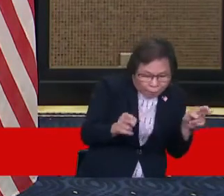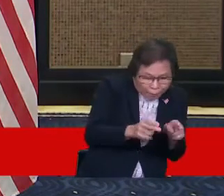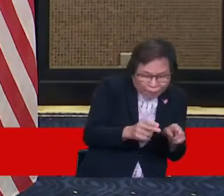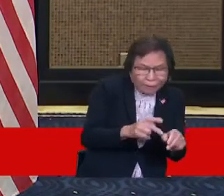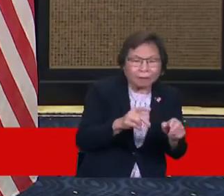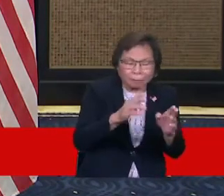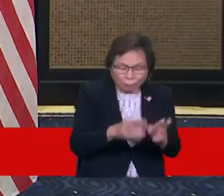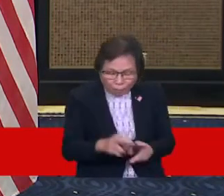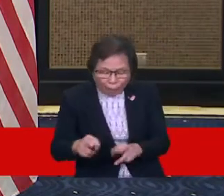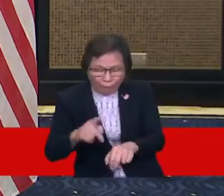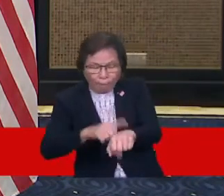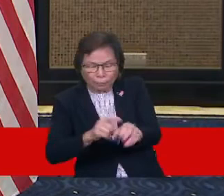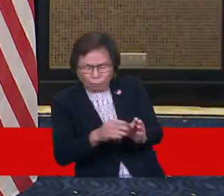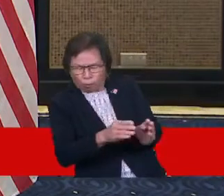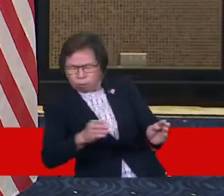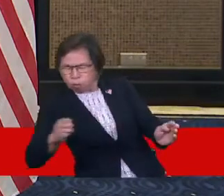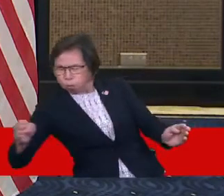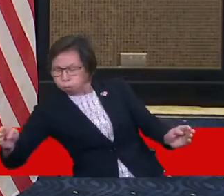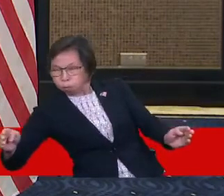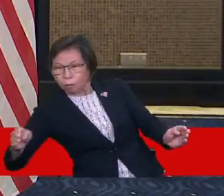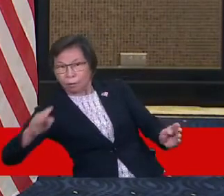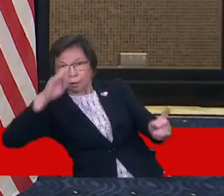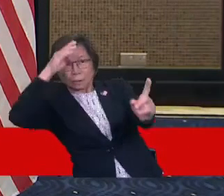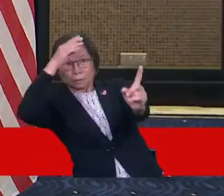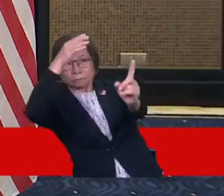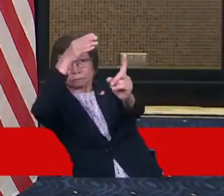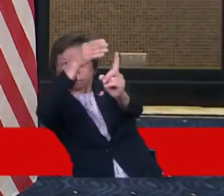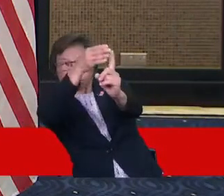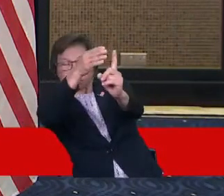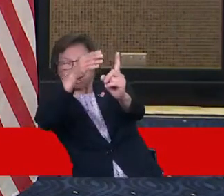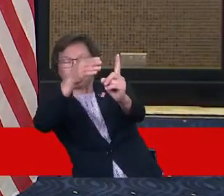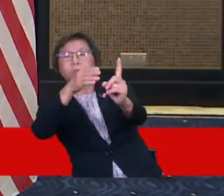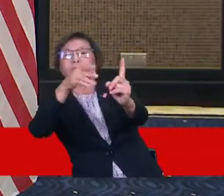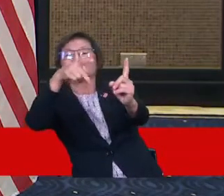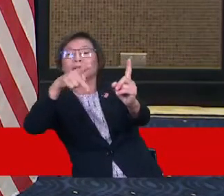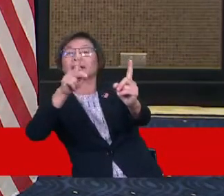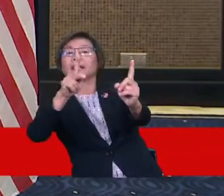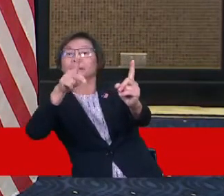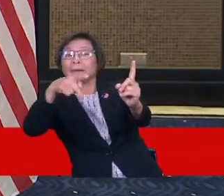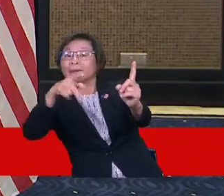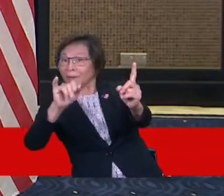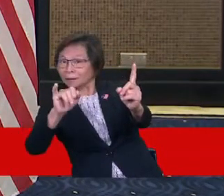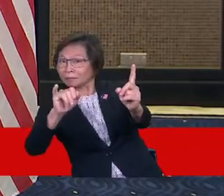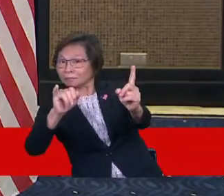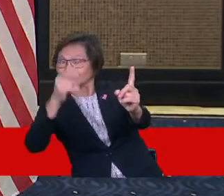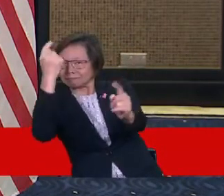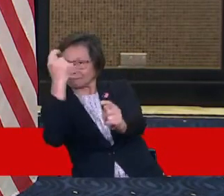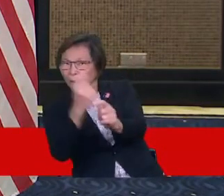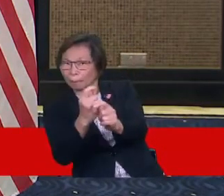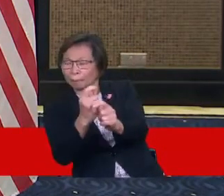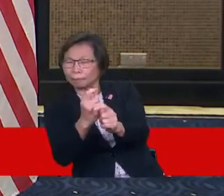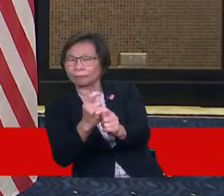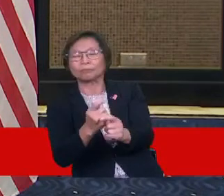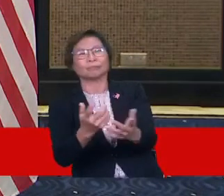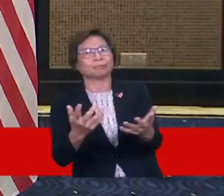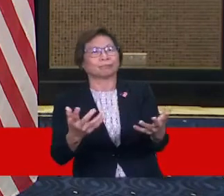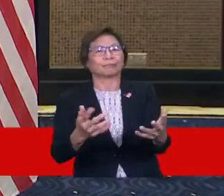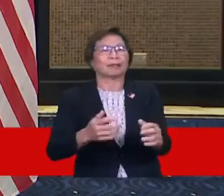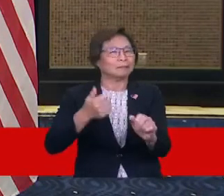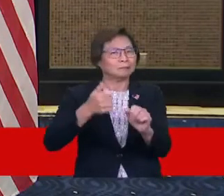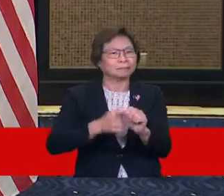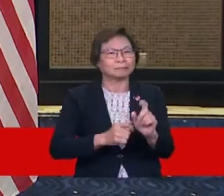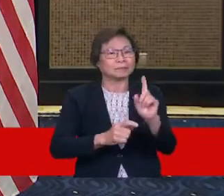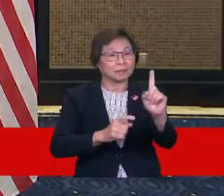serta mencapai sasaran yang ditetapkan untuk itu setiap Kementerian